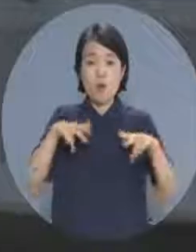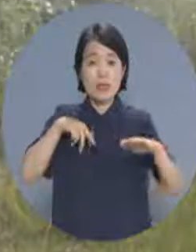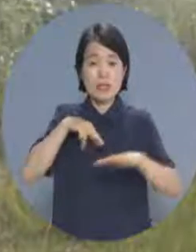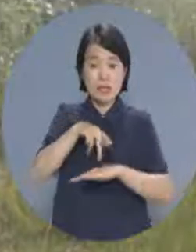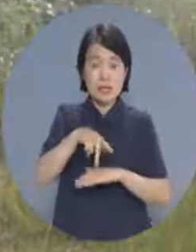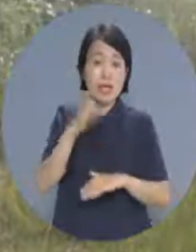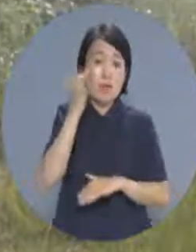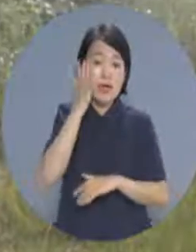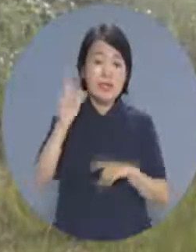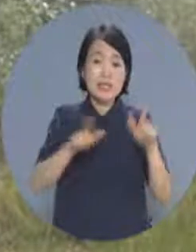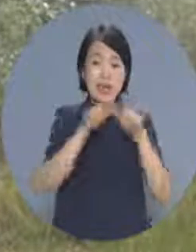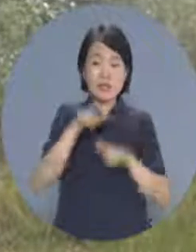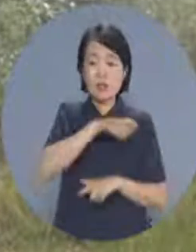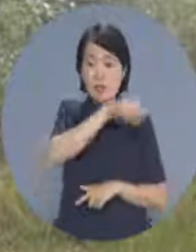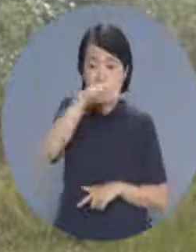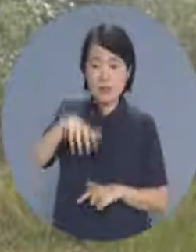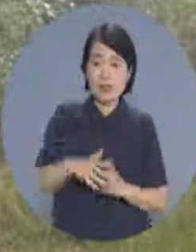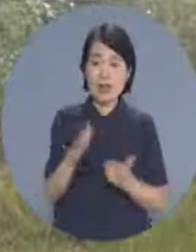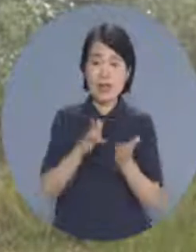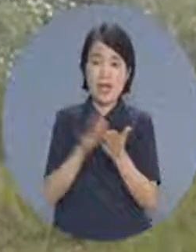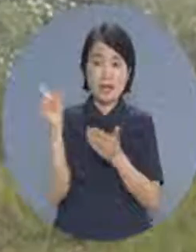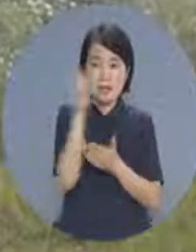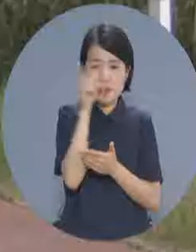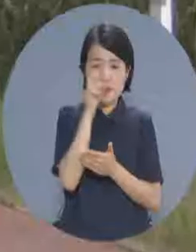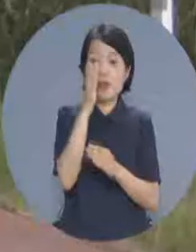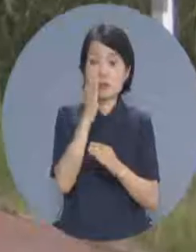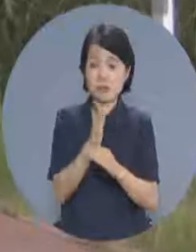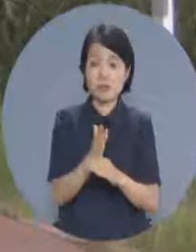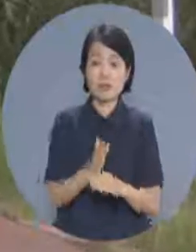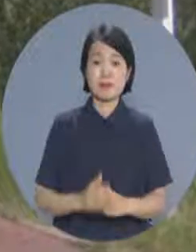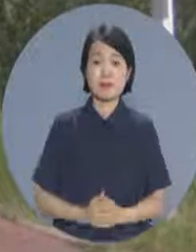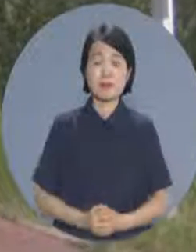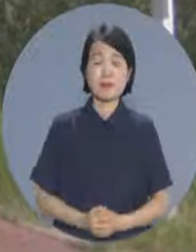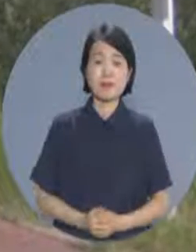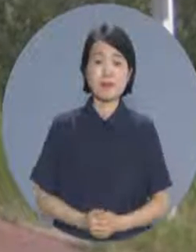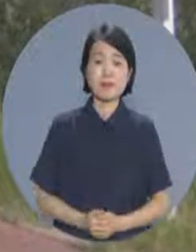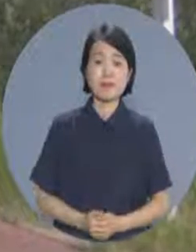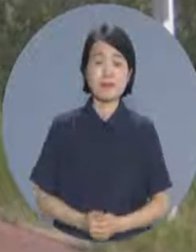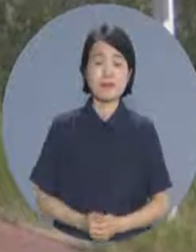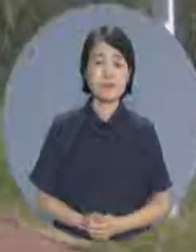모기 서식지를 중심으로 방역을 강화하고 있습니다. MBC 뉴스 양정은입니다.